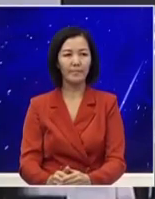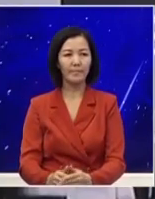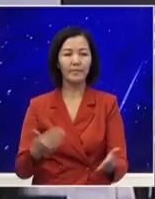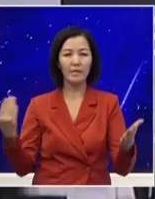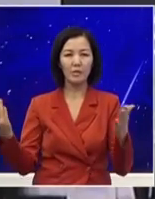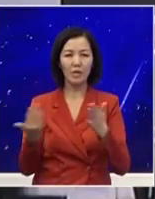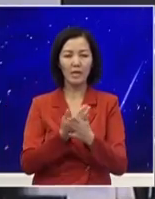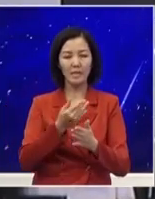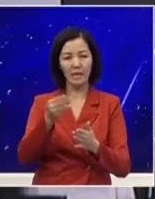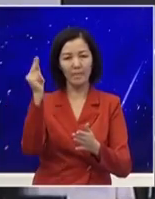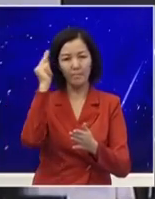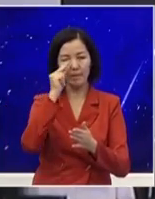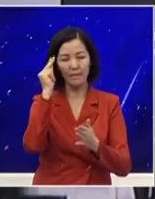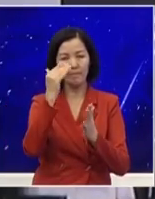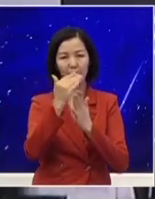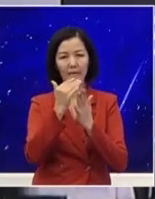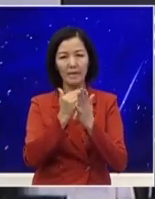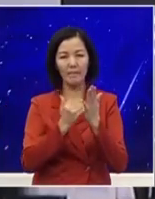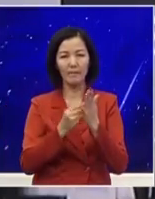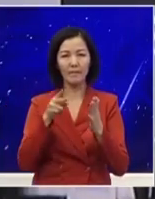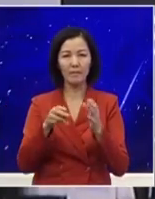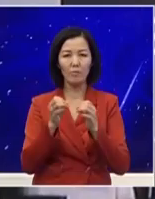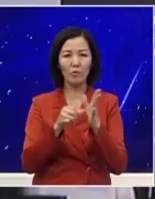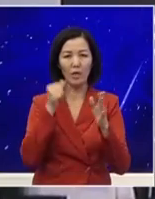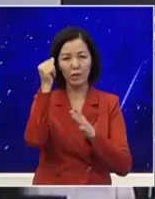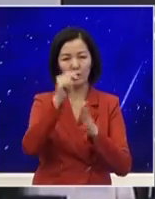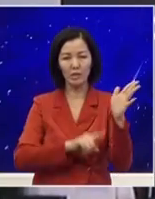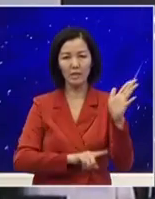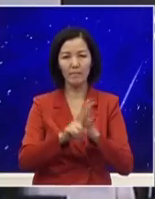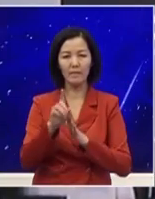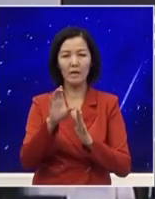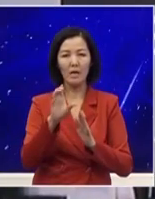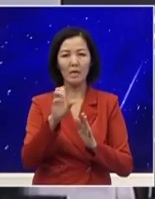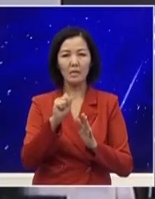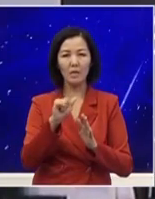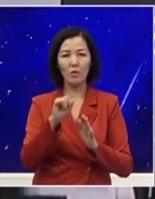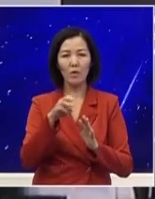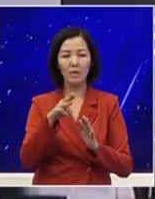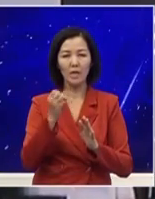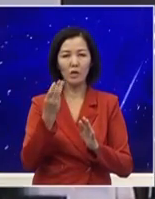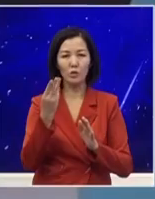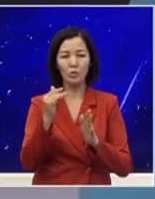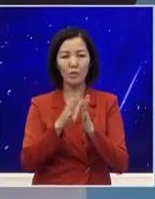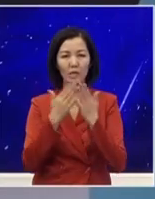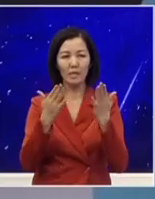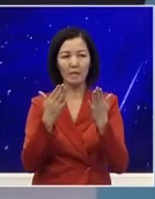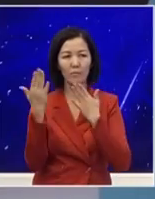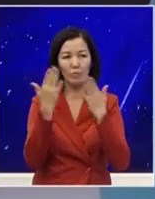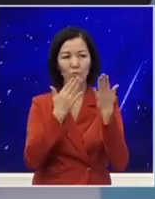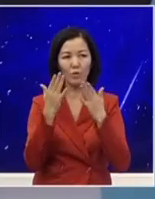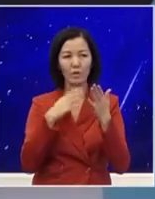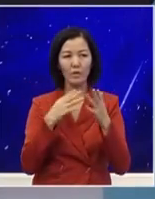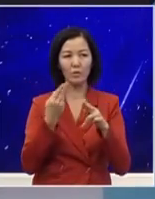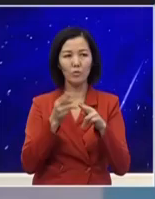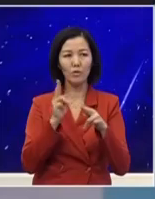Жаңартылған білім мазмұны 2016 жылдан бері енгізілгеннен бері бізде сауатташу оқулығы байланып келді бірінші сыныпта. Сондықтан